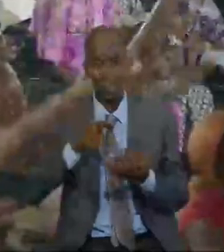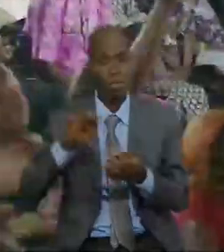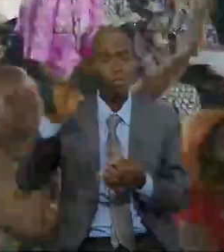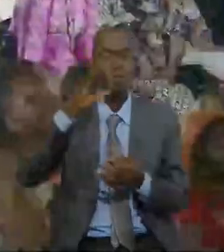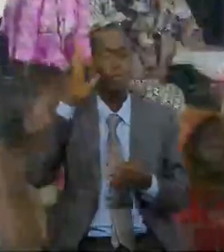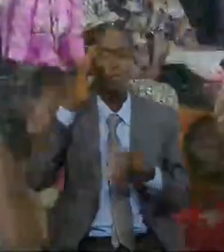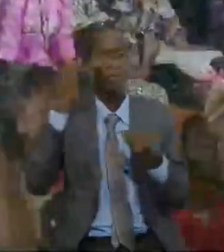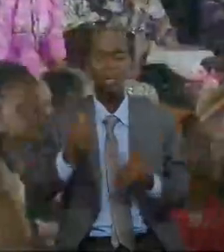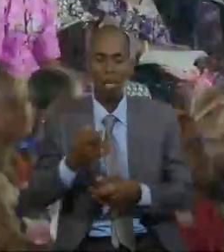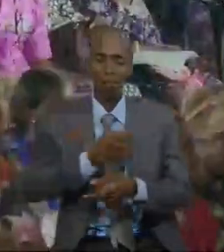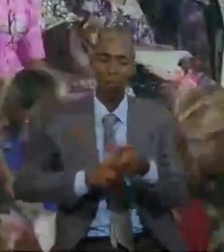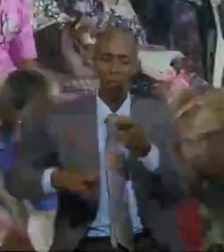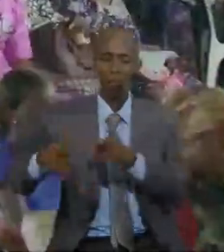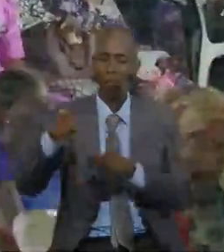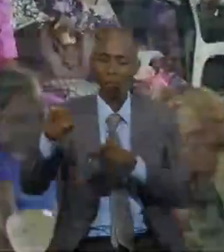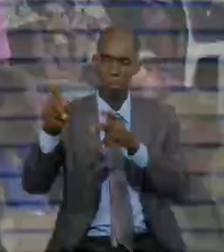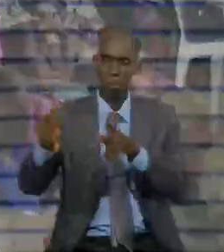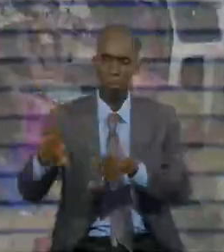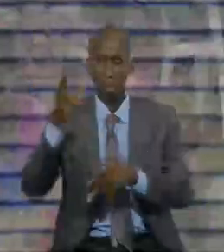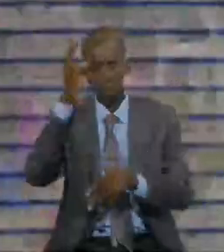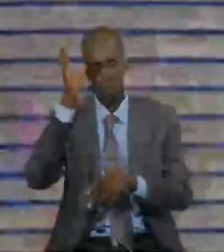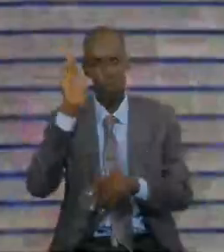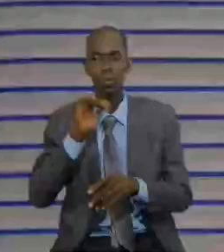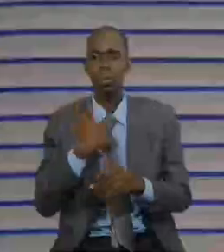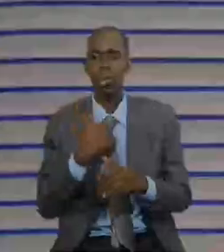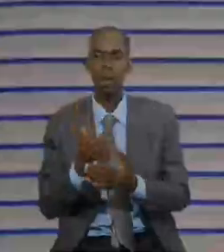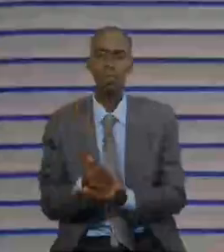les démons seront désespérés